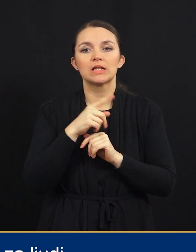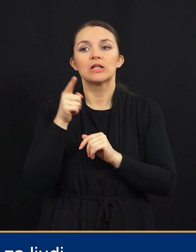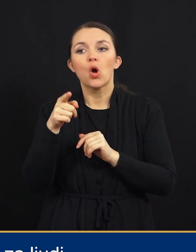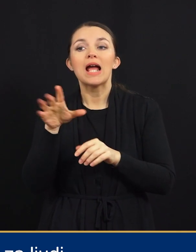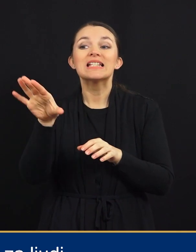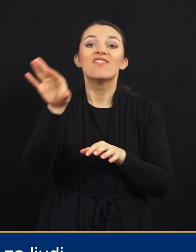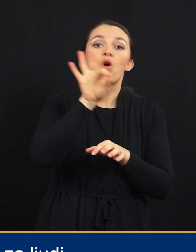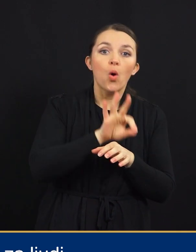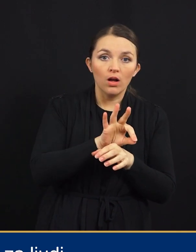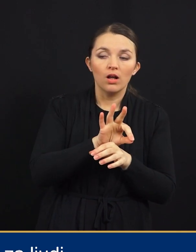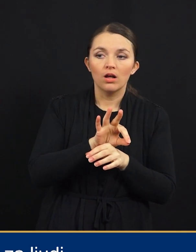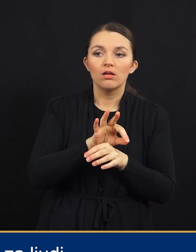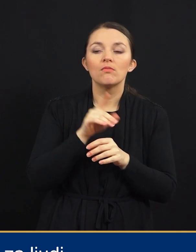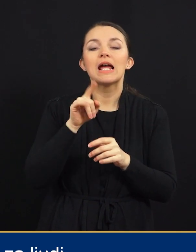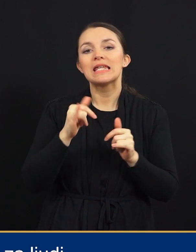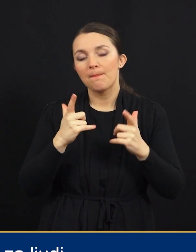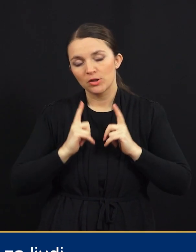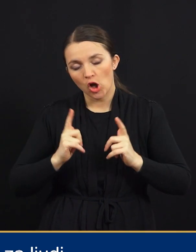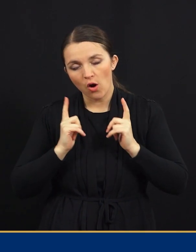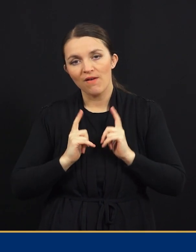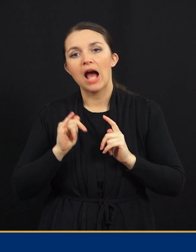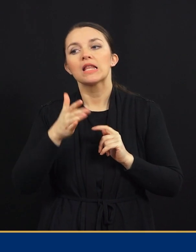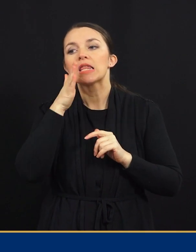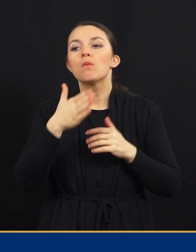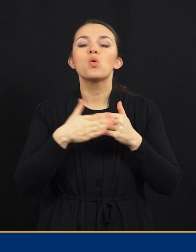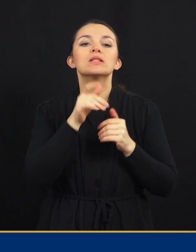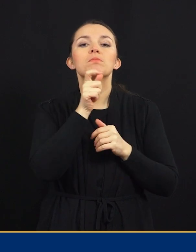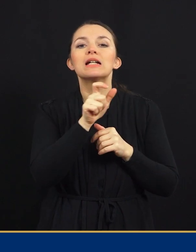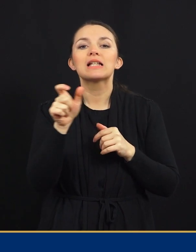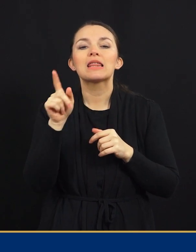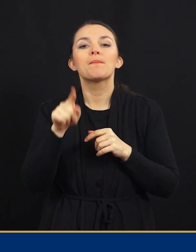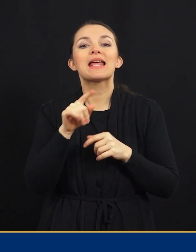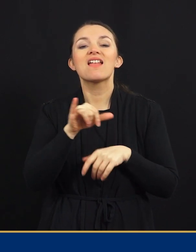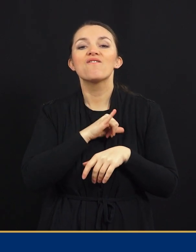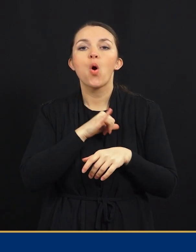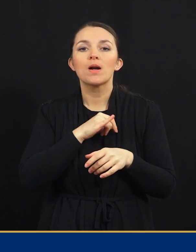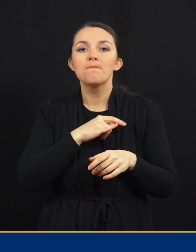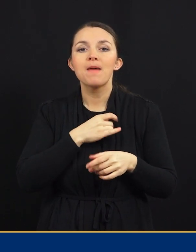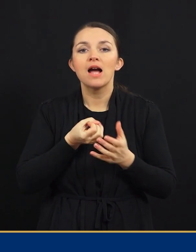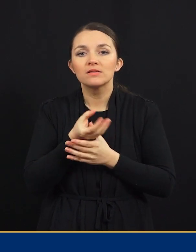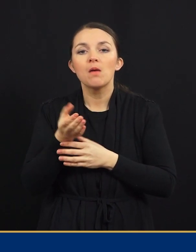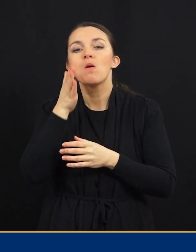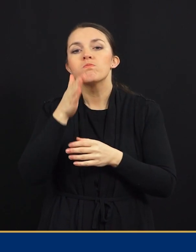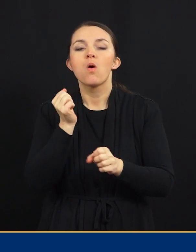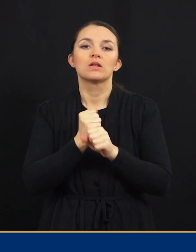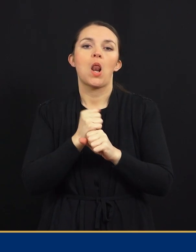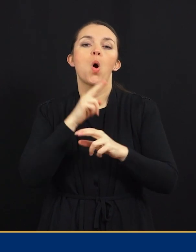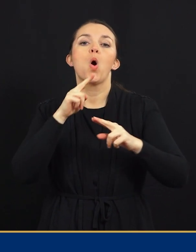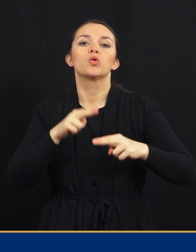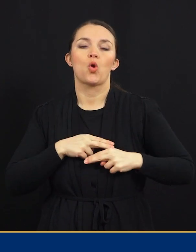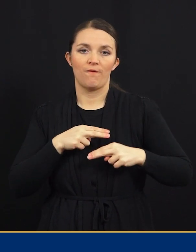jo izvolili, je pričakovati, da bo z besedami in informacijami ravnal